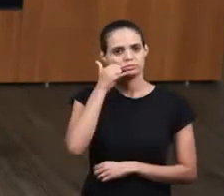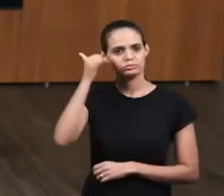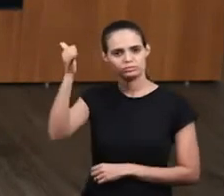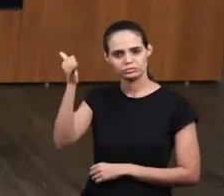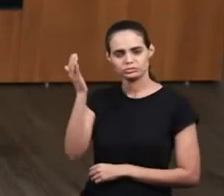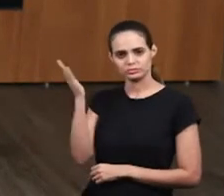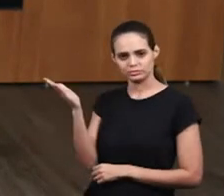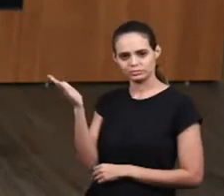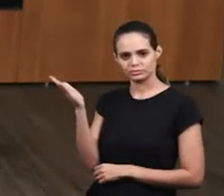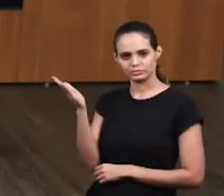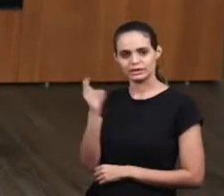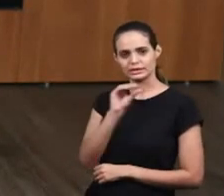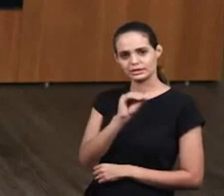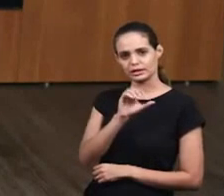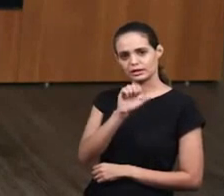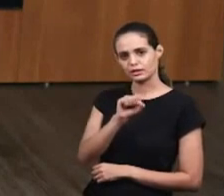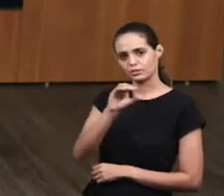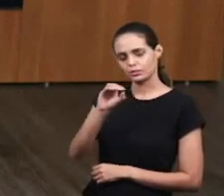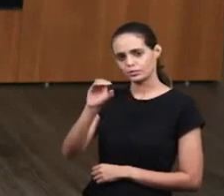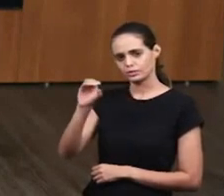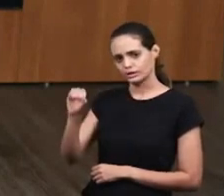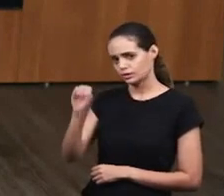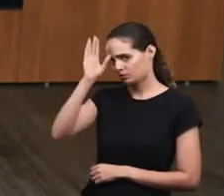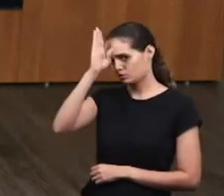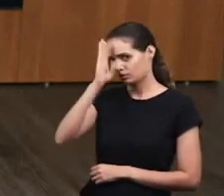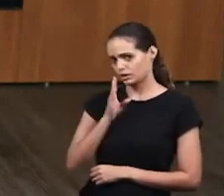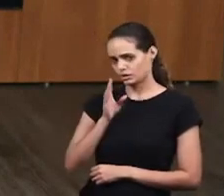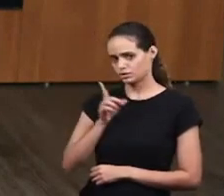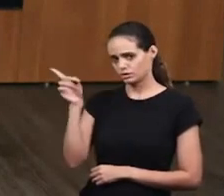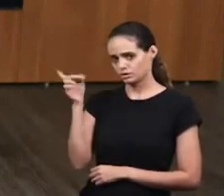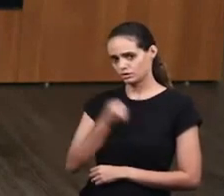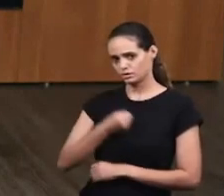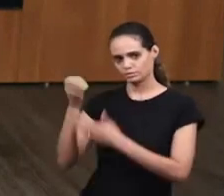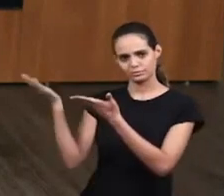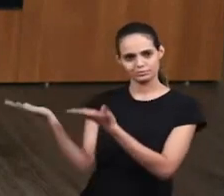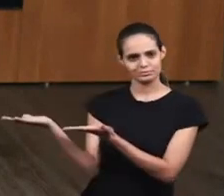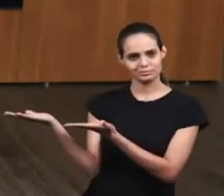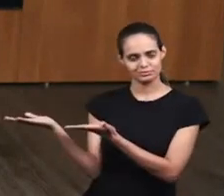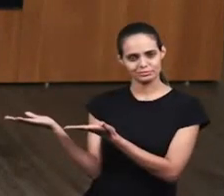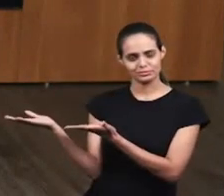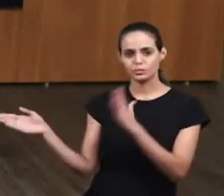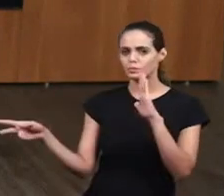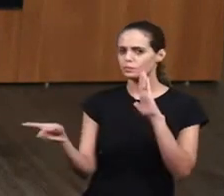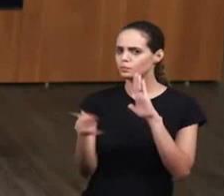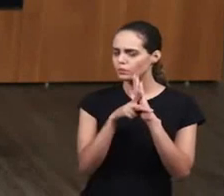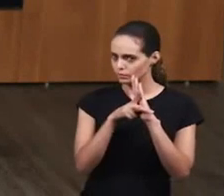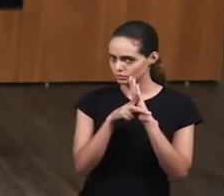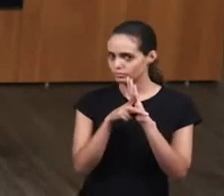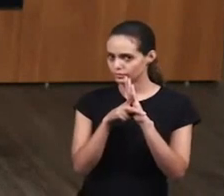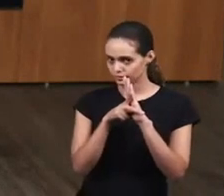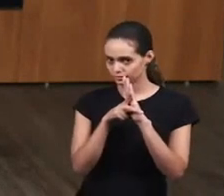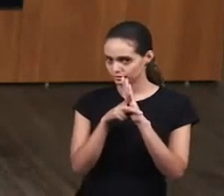diese Nummer 0800 707 3676 anrufen. Diese Nummer